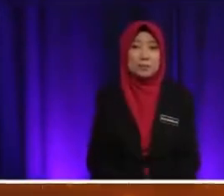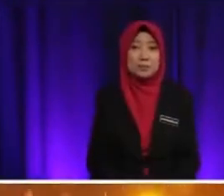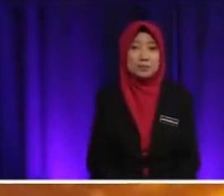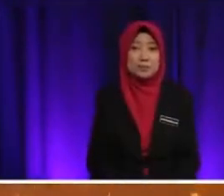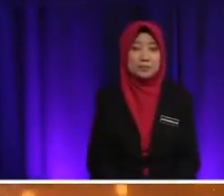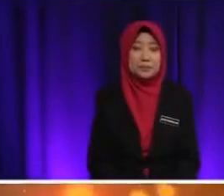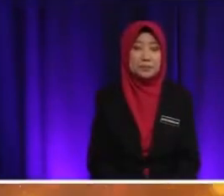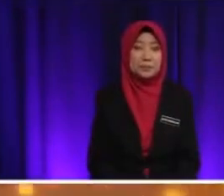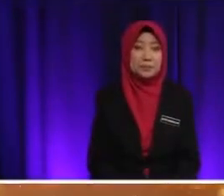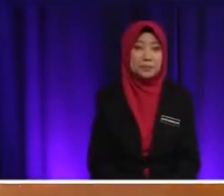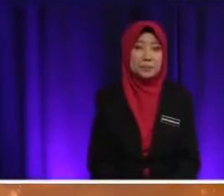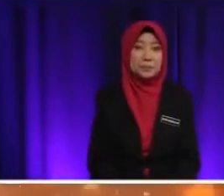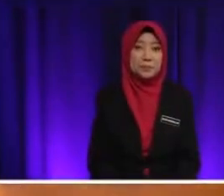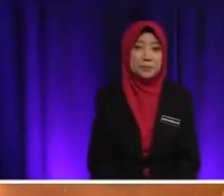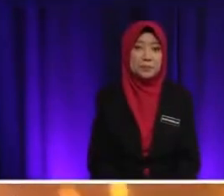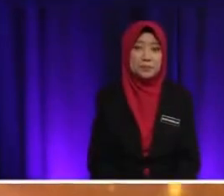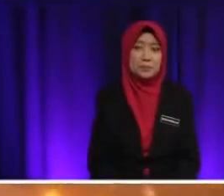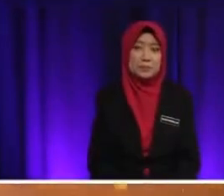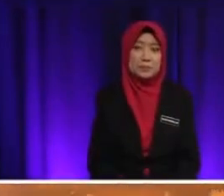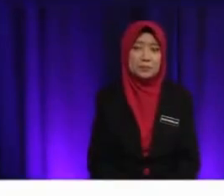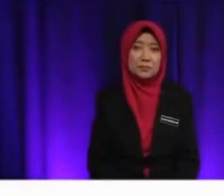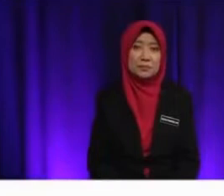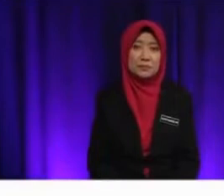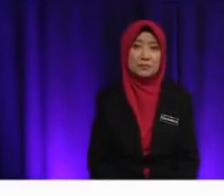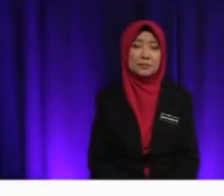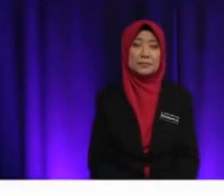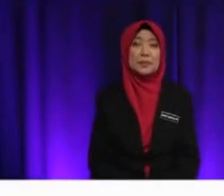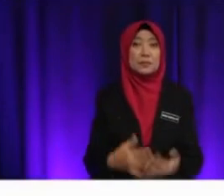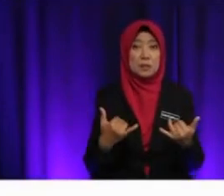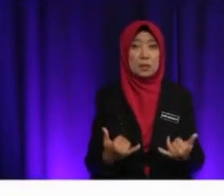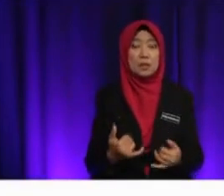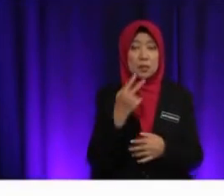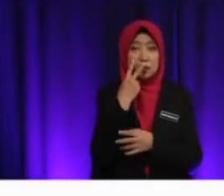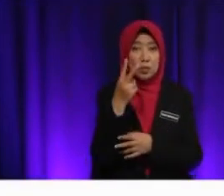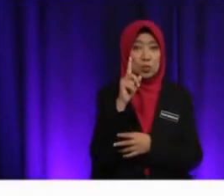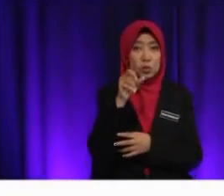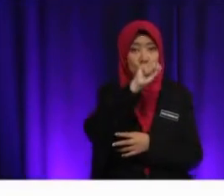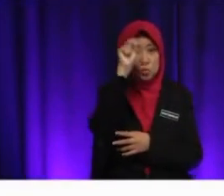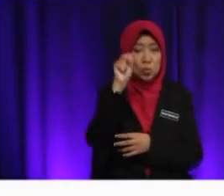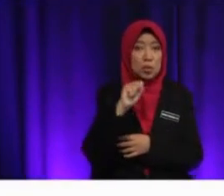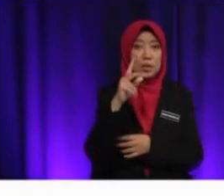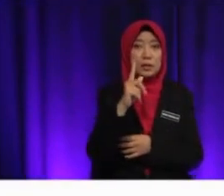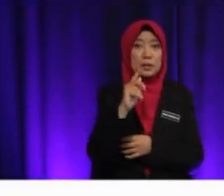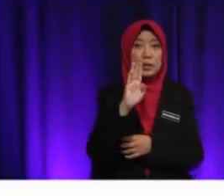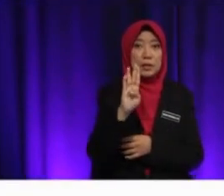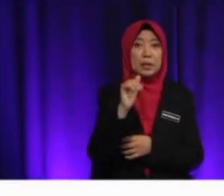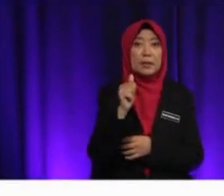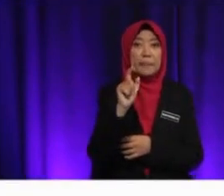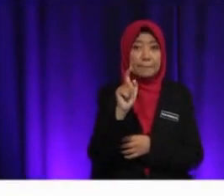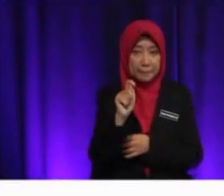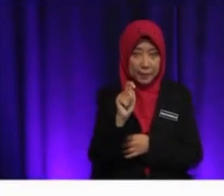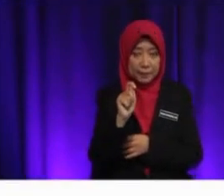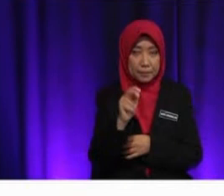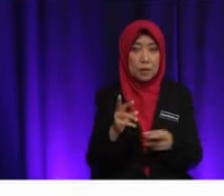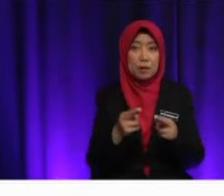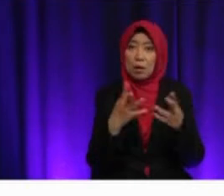je lah. Okey, okay. Itu pun dapat markah tahniah. Okey, okay, sekarang kita nak tengok satu soalan kebat. Okey,